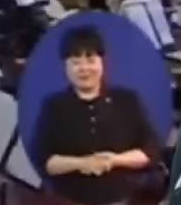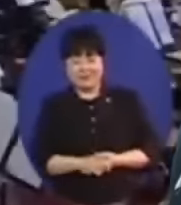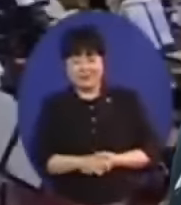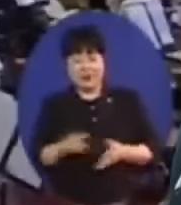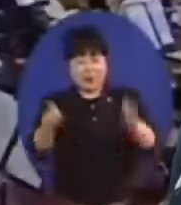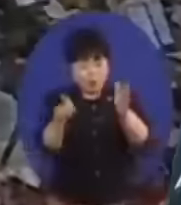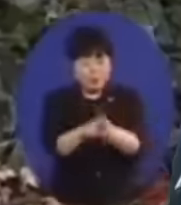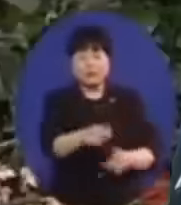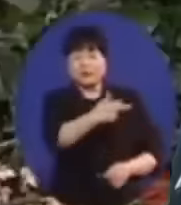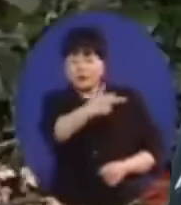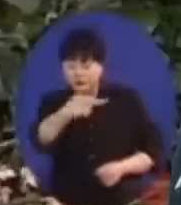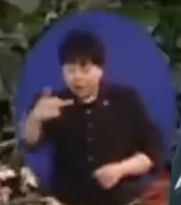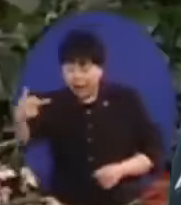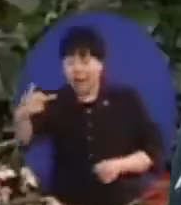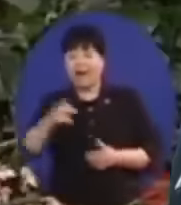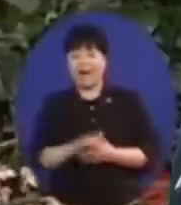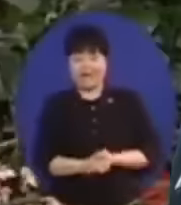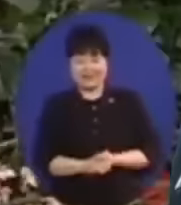내 믿음이 크도다.